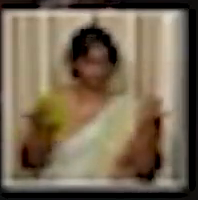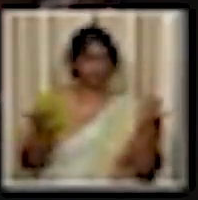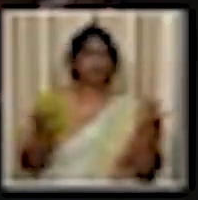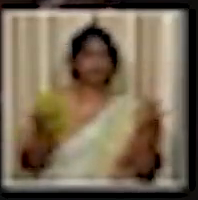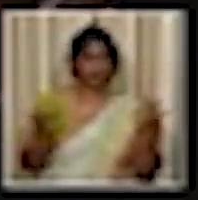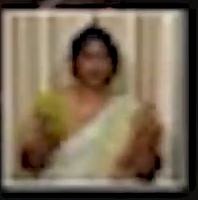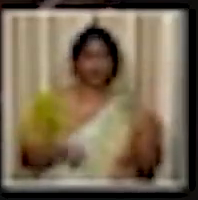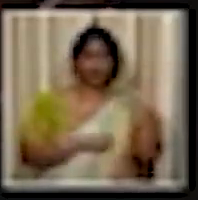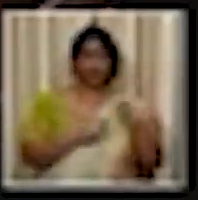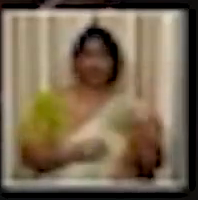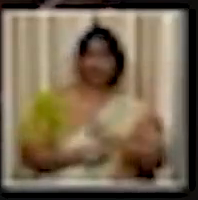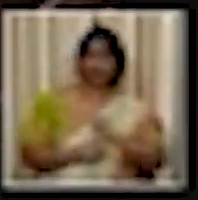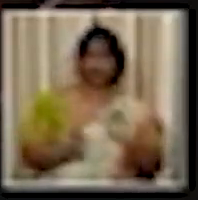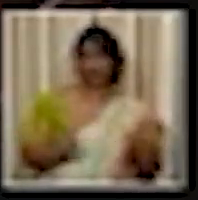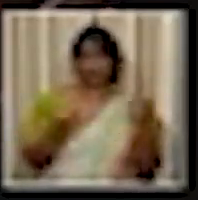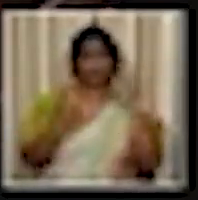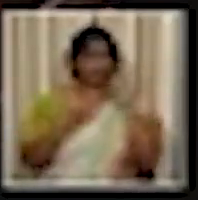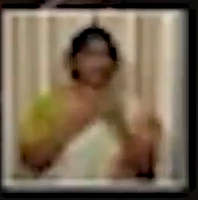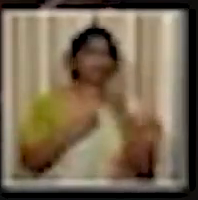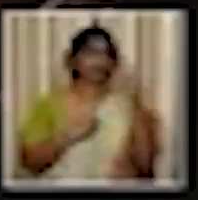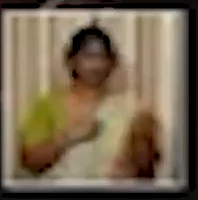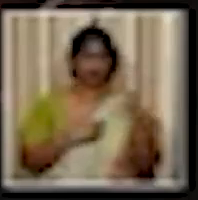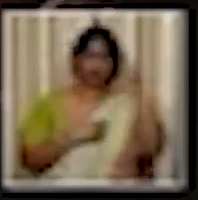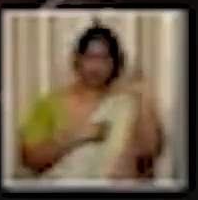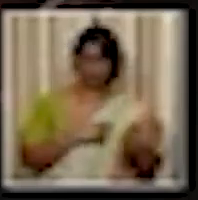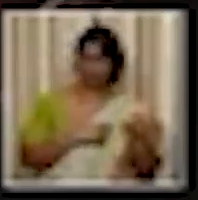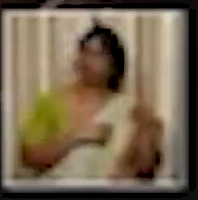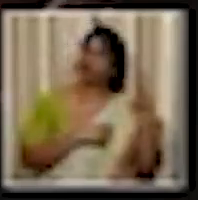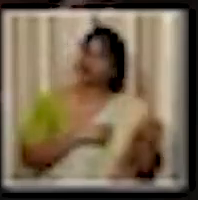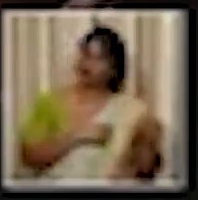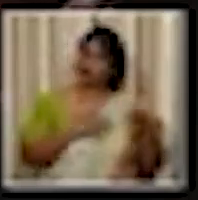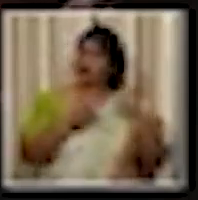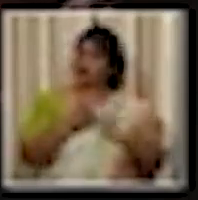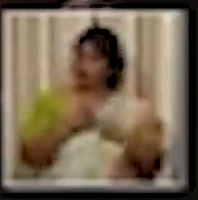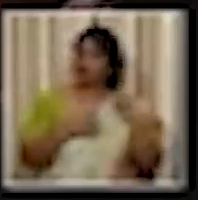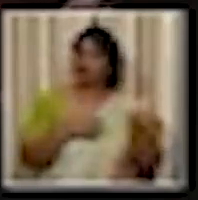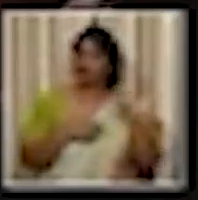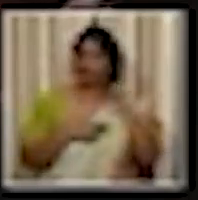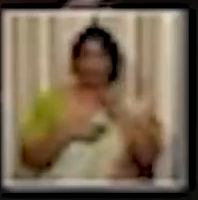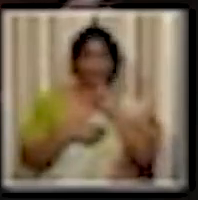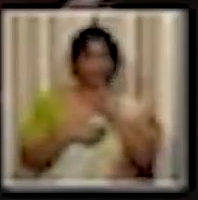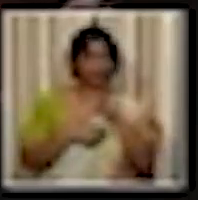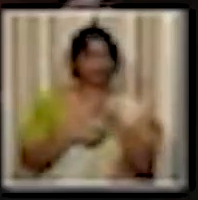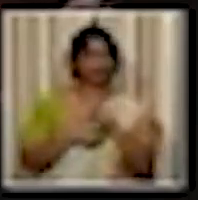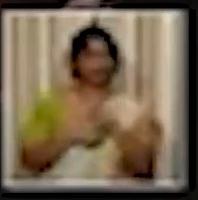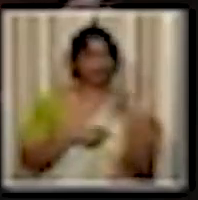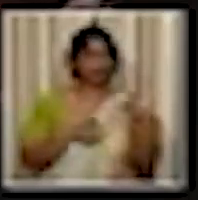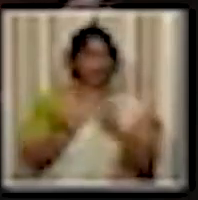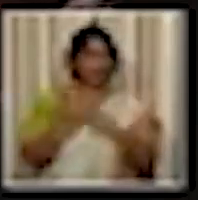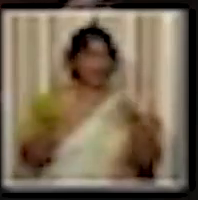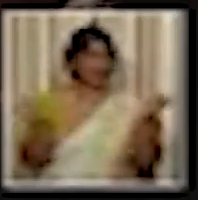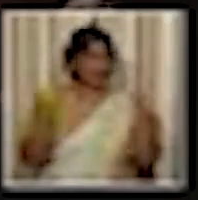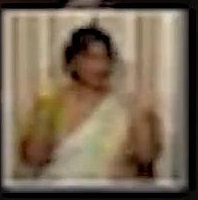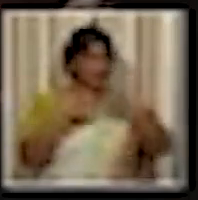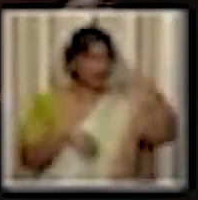කියනවාද නිලධාරීන්ගේ කැමැත්ත මතද මන් දන්නේ නැහැ දීලා තියෙනවා යම් පුද්ගලයෙක්ට. ඊළඟ තියෙන දේ තමයි ඇමතුමා ඔබතුමා කිව්වා වගේ දැන් මේ මැනින් මාකට් එකේ